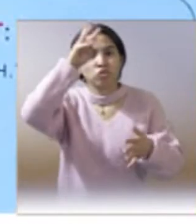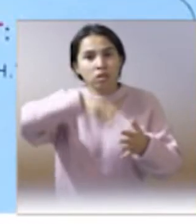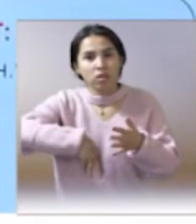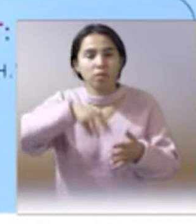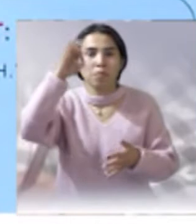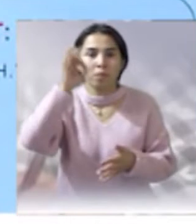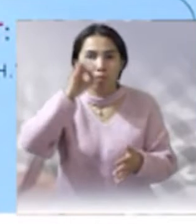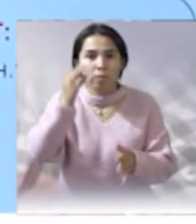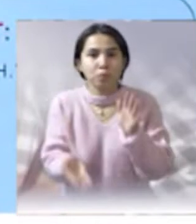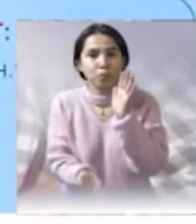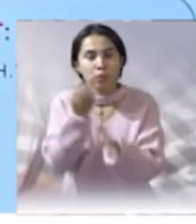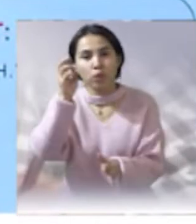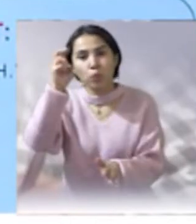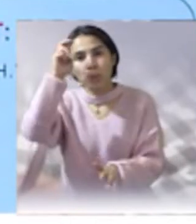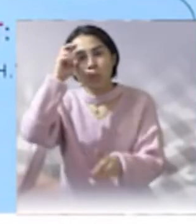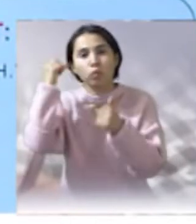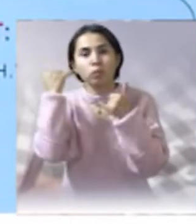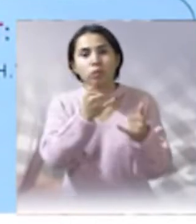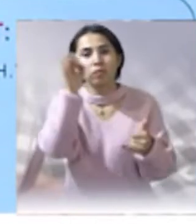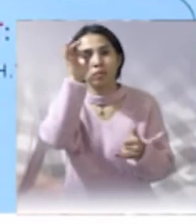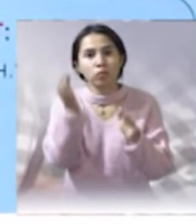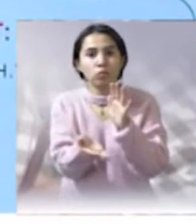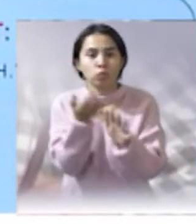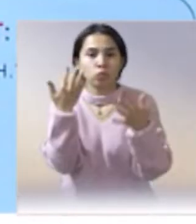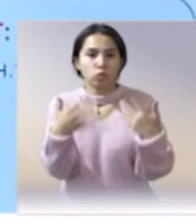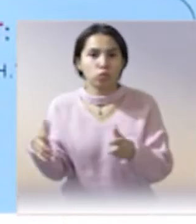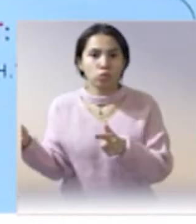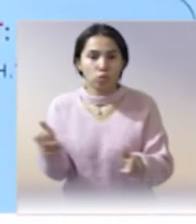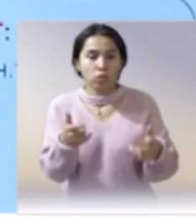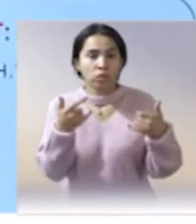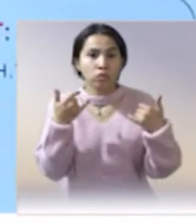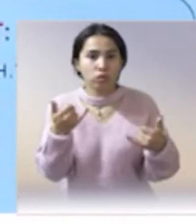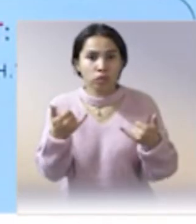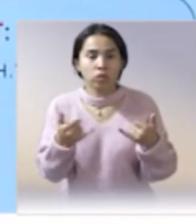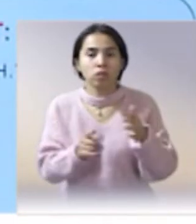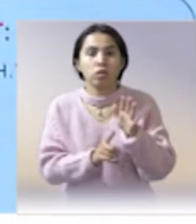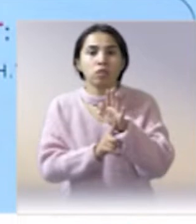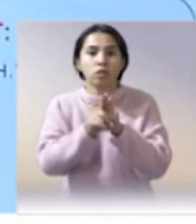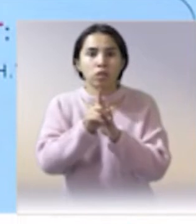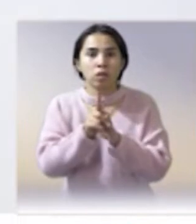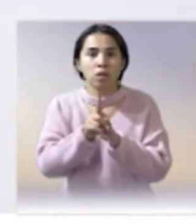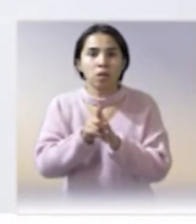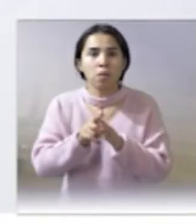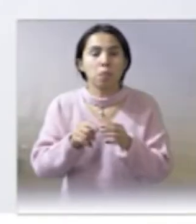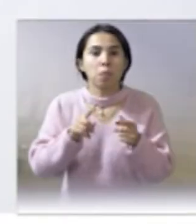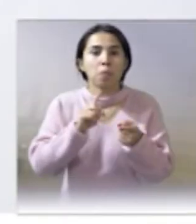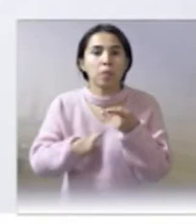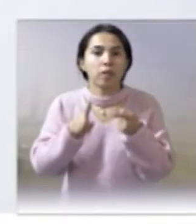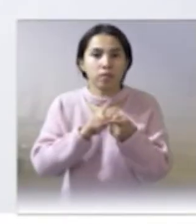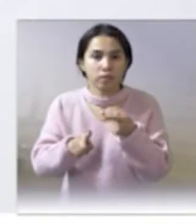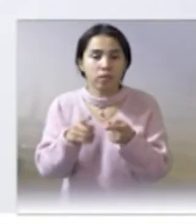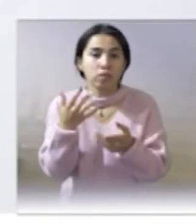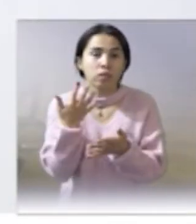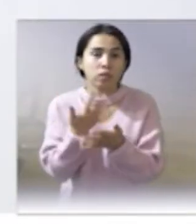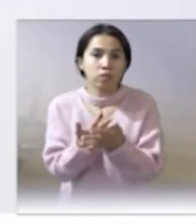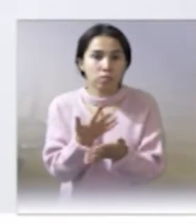список 137 пилотных проектов малого подсобного хозяйства в сельских округах. Финансирование 546 миллионов тенге. Из